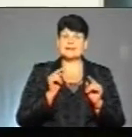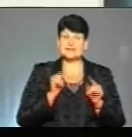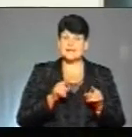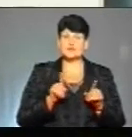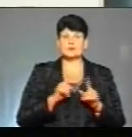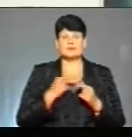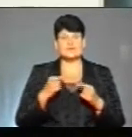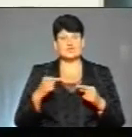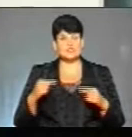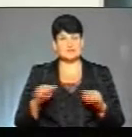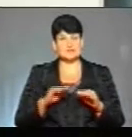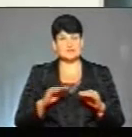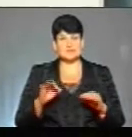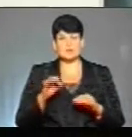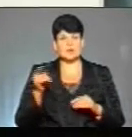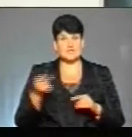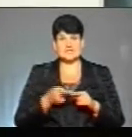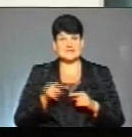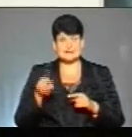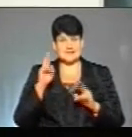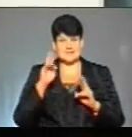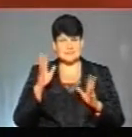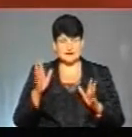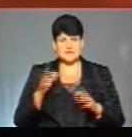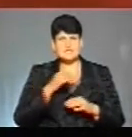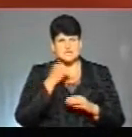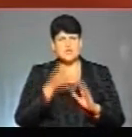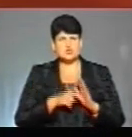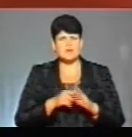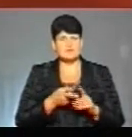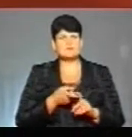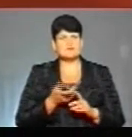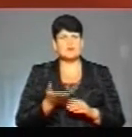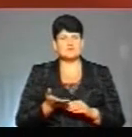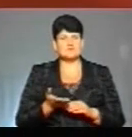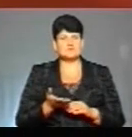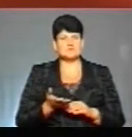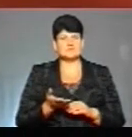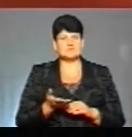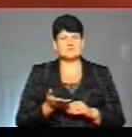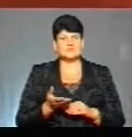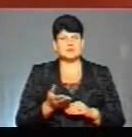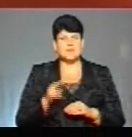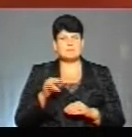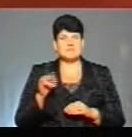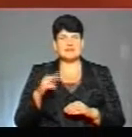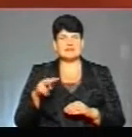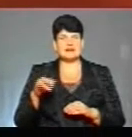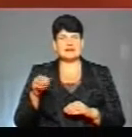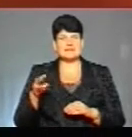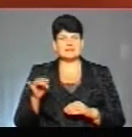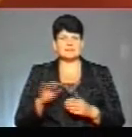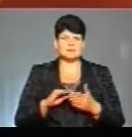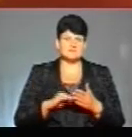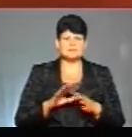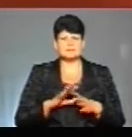щоб інші учні про це не знали. Тобто, старших класів це стосується, тому що це також і для підлітків важливо, коли кажуть «склав,